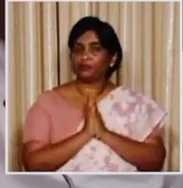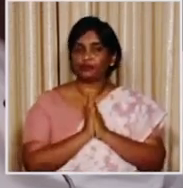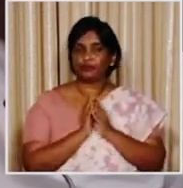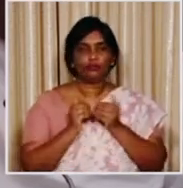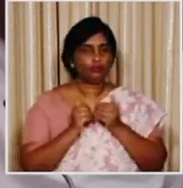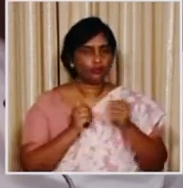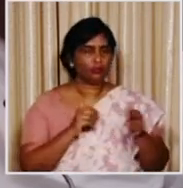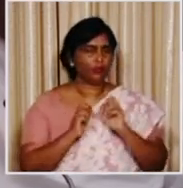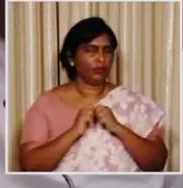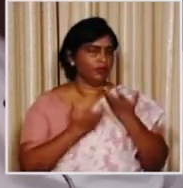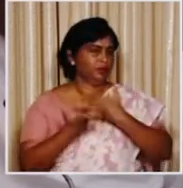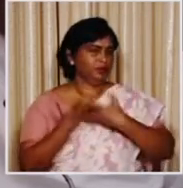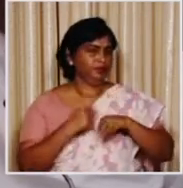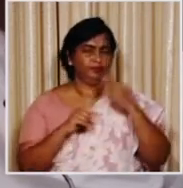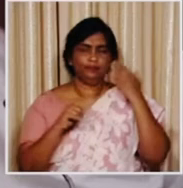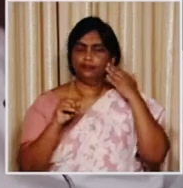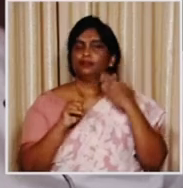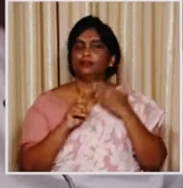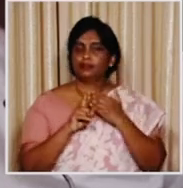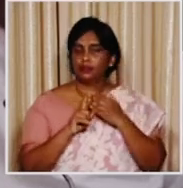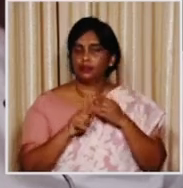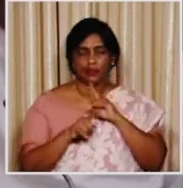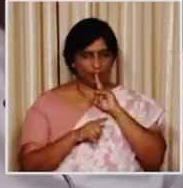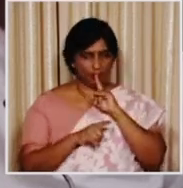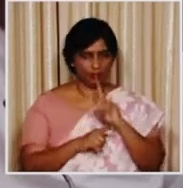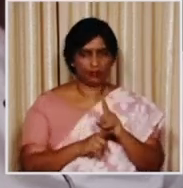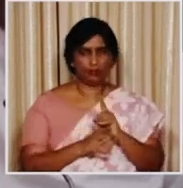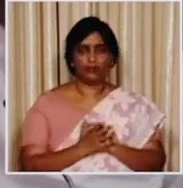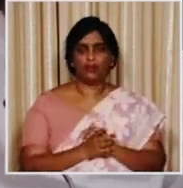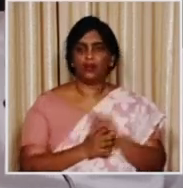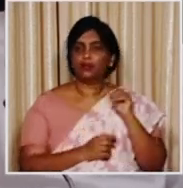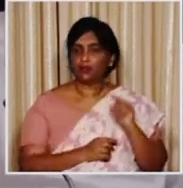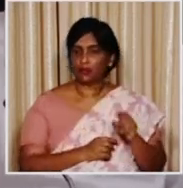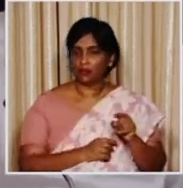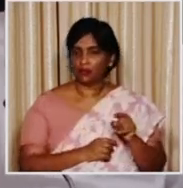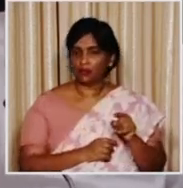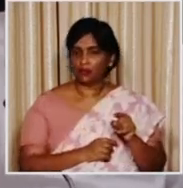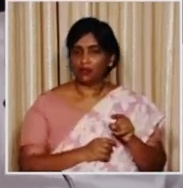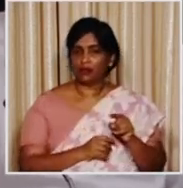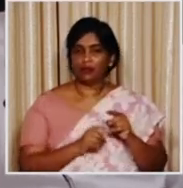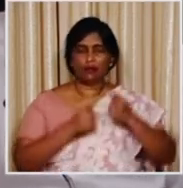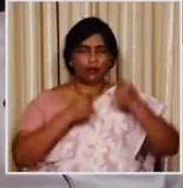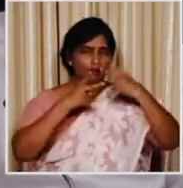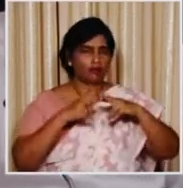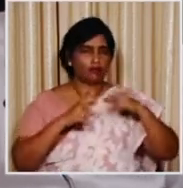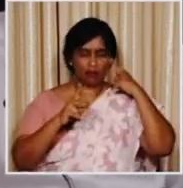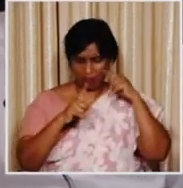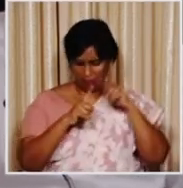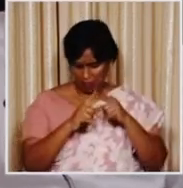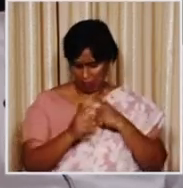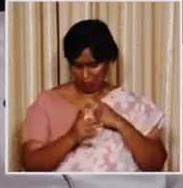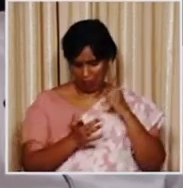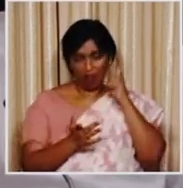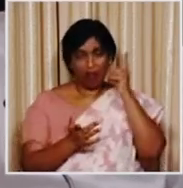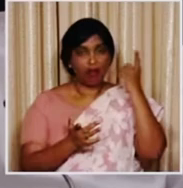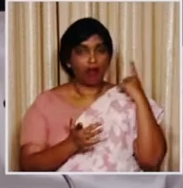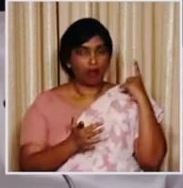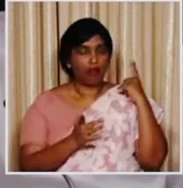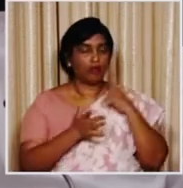ඇතිවුණු ව්‍යාකූලතා පිළිබඳව මෙතන සඳහන් කරනවා. මෙතන අතුරු මාතෘකාවක් තියෙනවා, ආරක්ෂක සහ